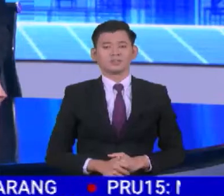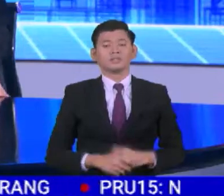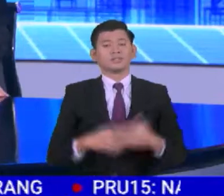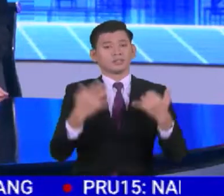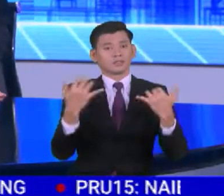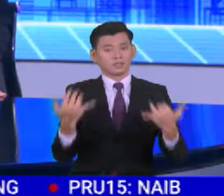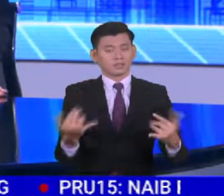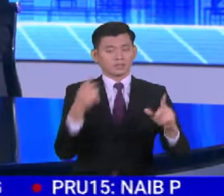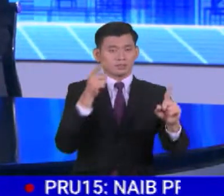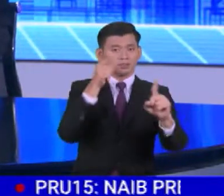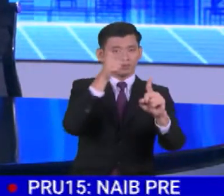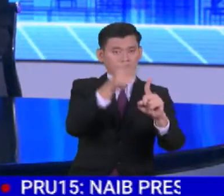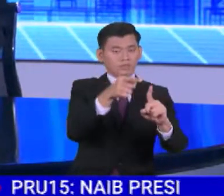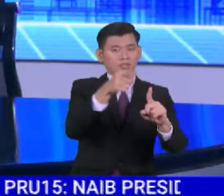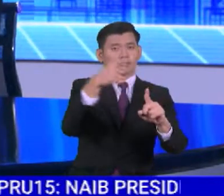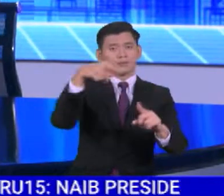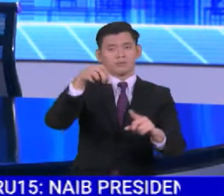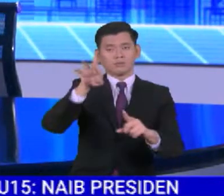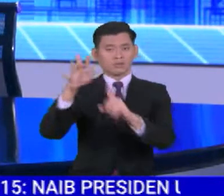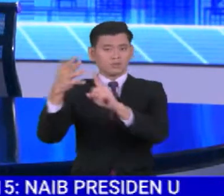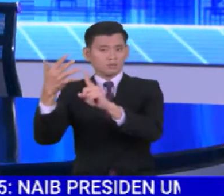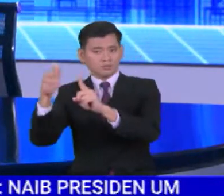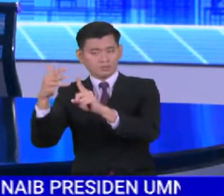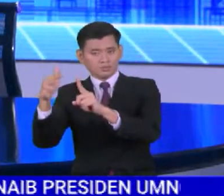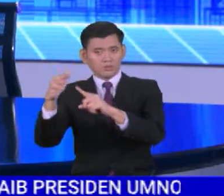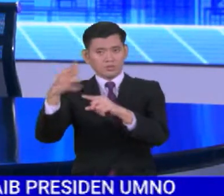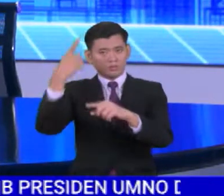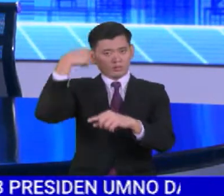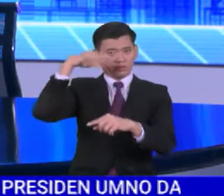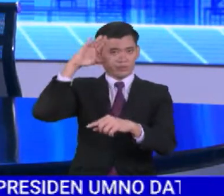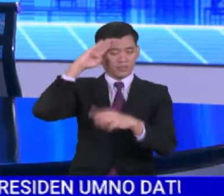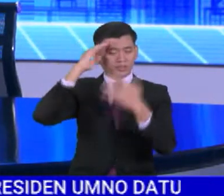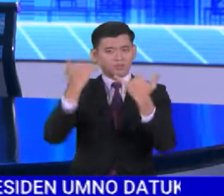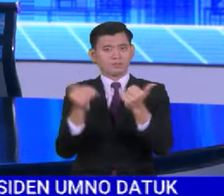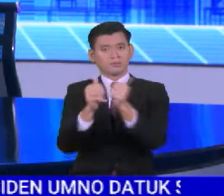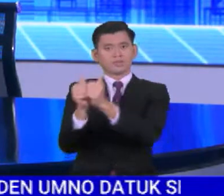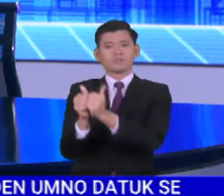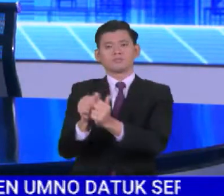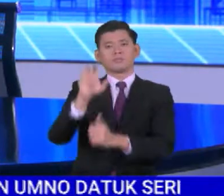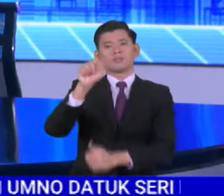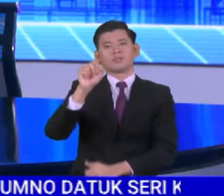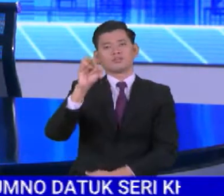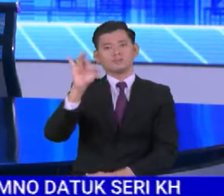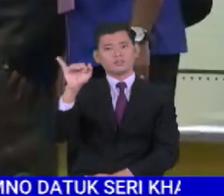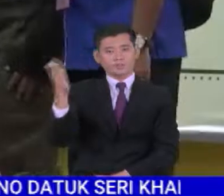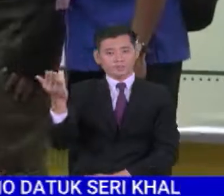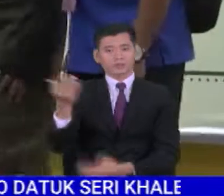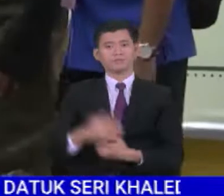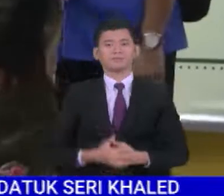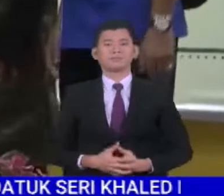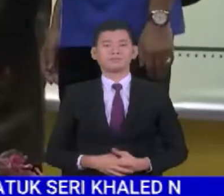Untuk fokus PRU di Perlis, kita ikuti laporan disediakan wartawan Sophie Shamsuddin.